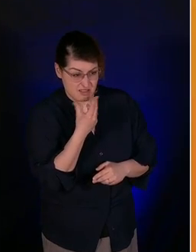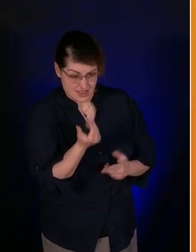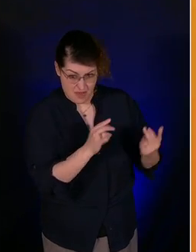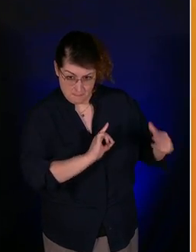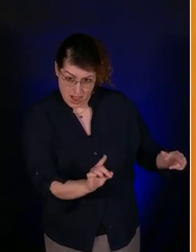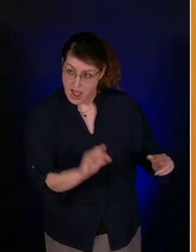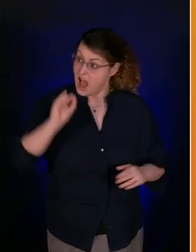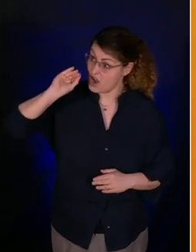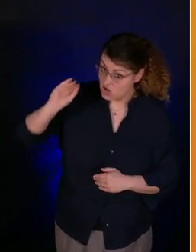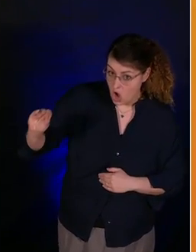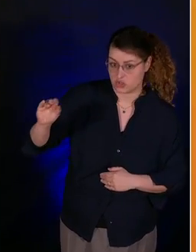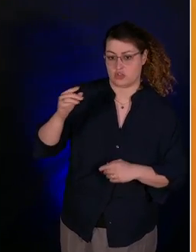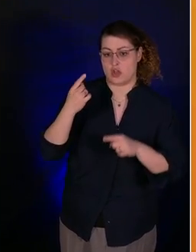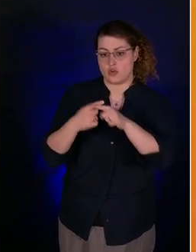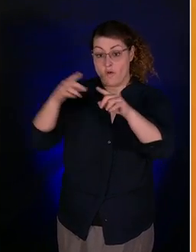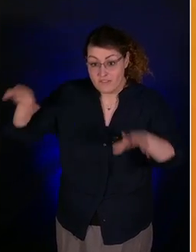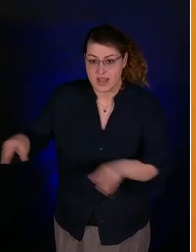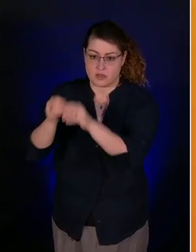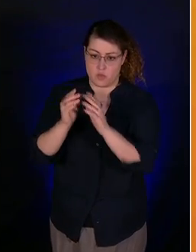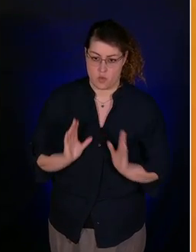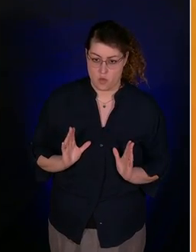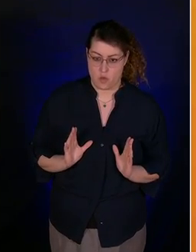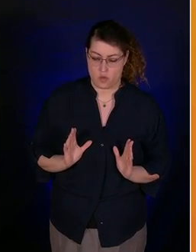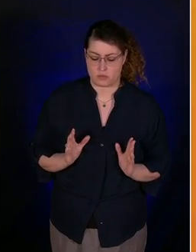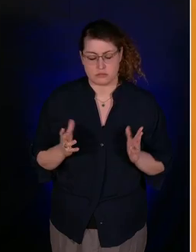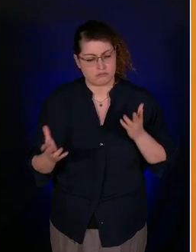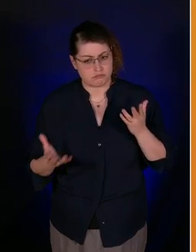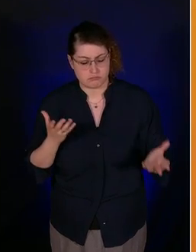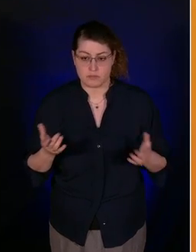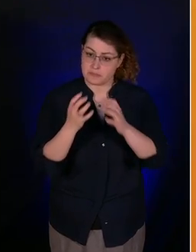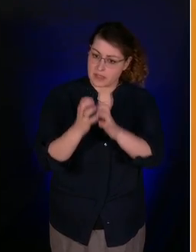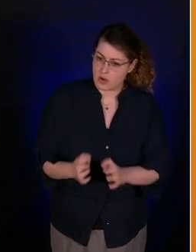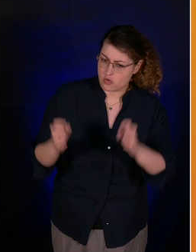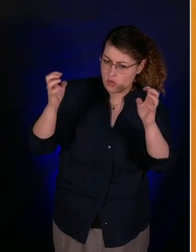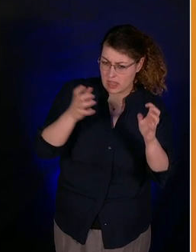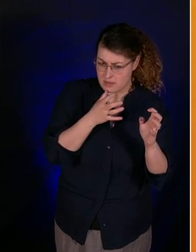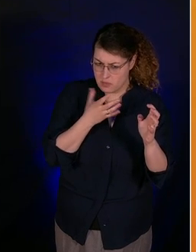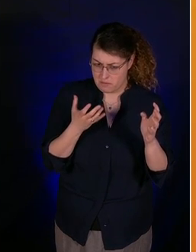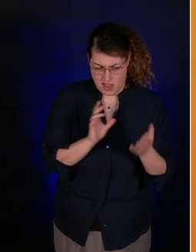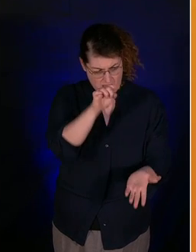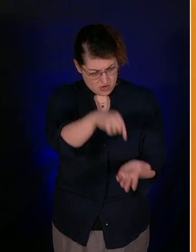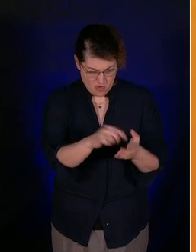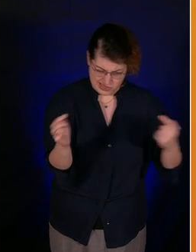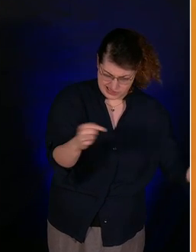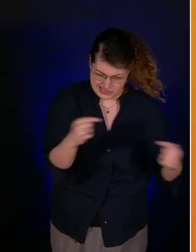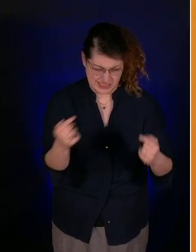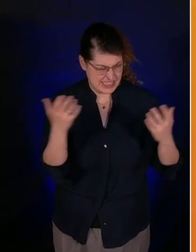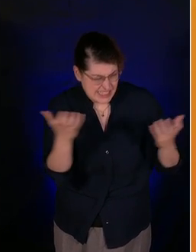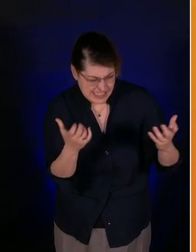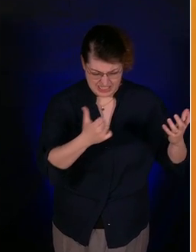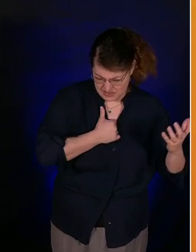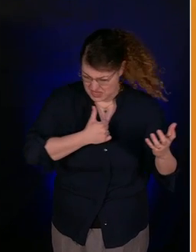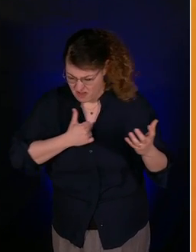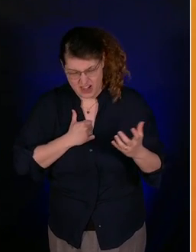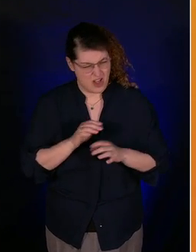cause de la Confédération. Il faut le congrès ne doit être un lieu ni de discorde ni d'ambition